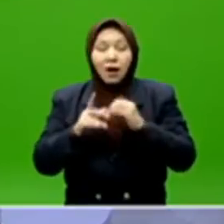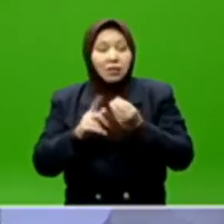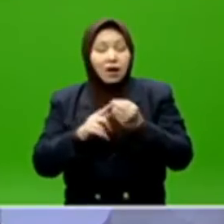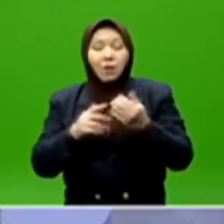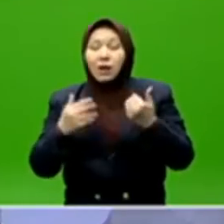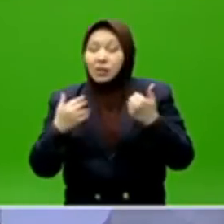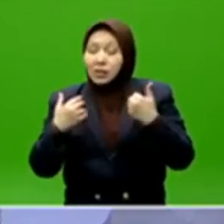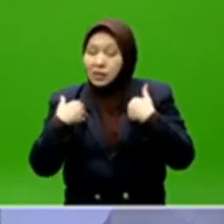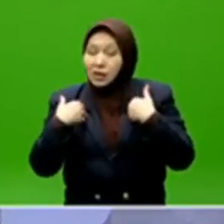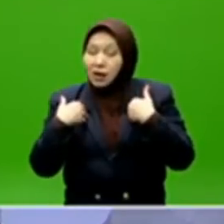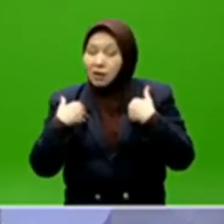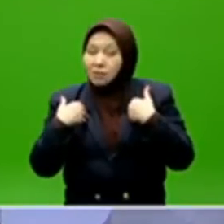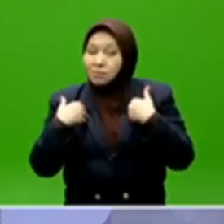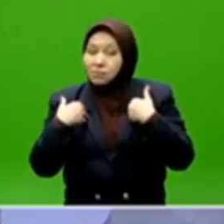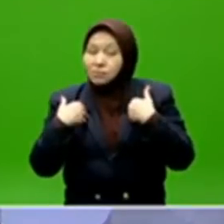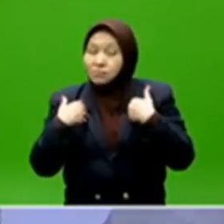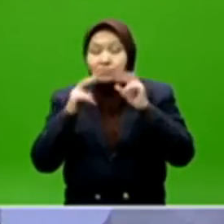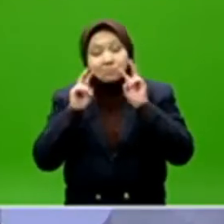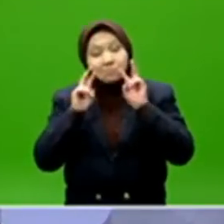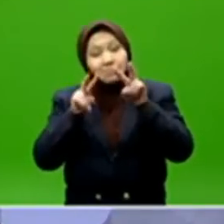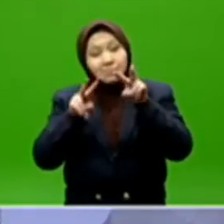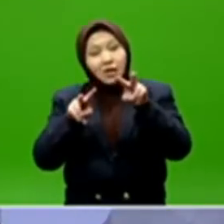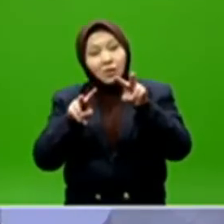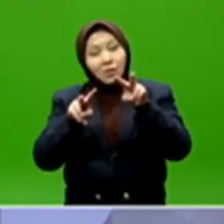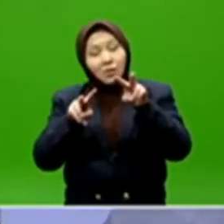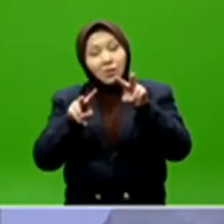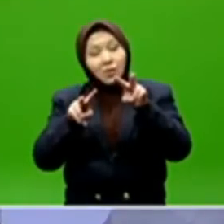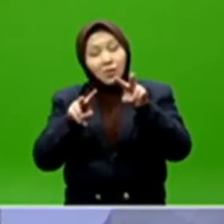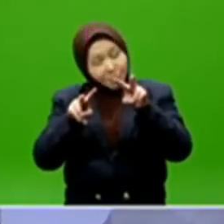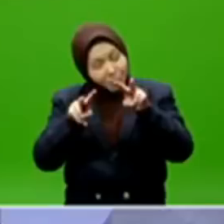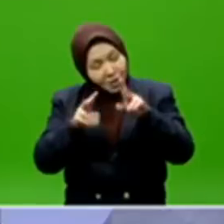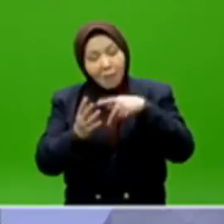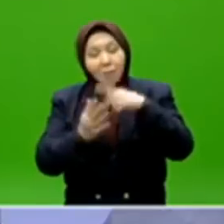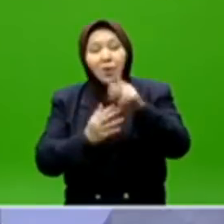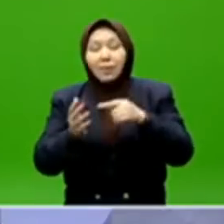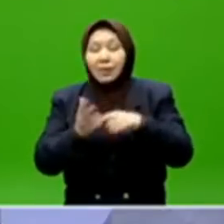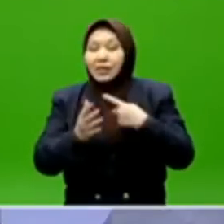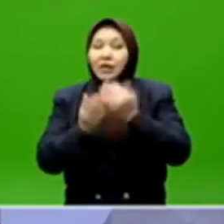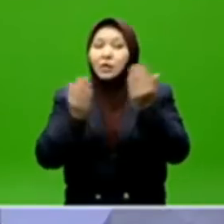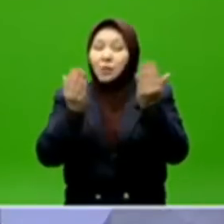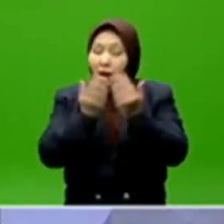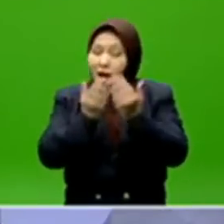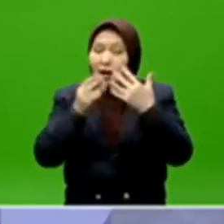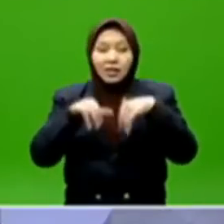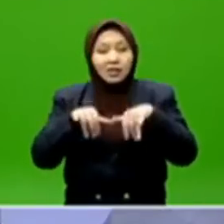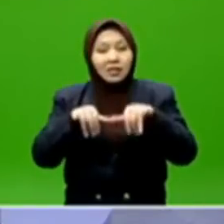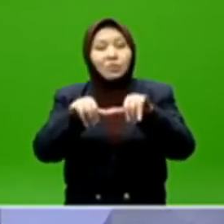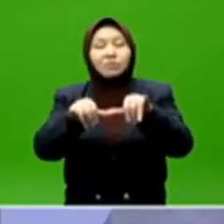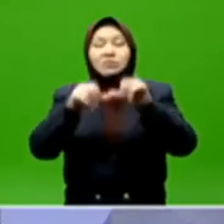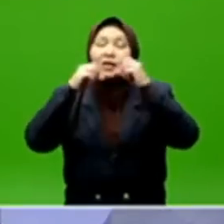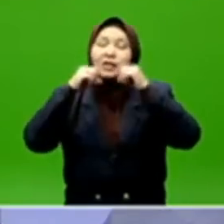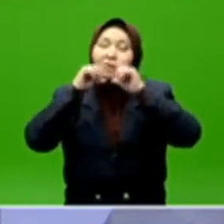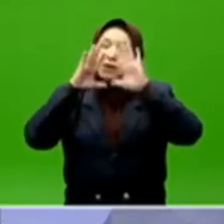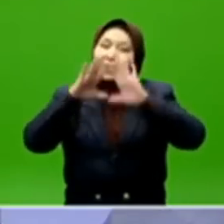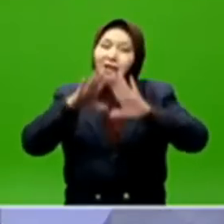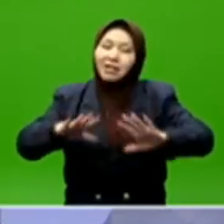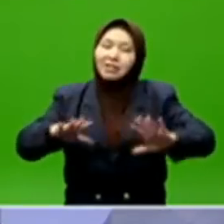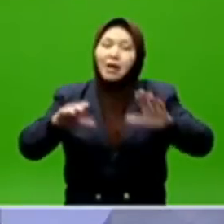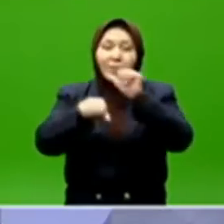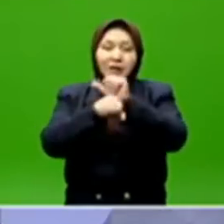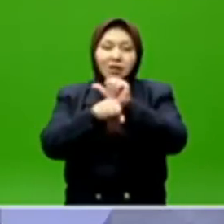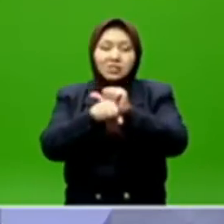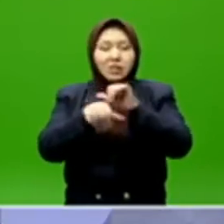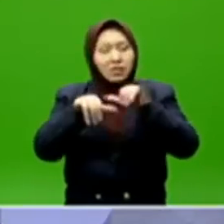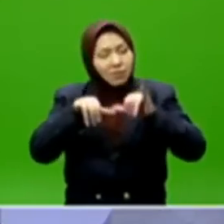ada yang menonton live ini, maka kita doakan sebenarnya terus diberkati, yang bekerja